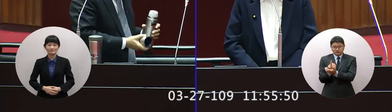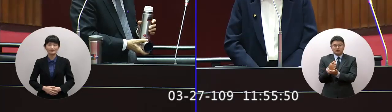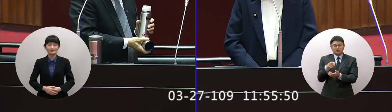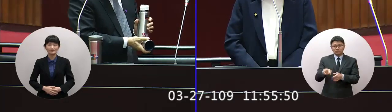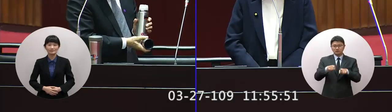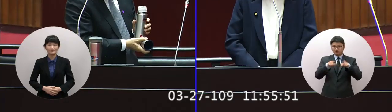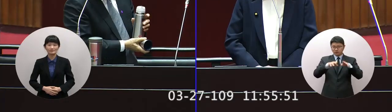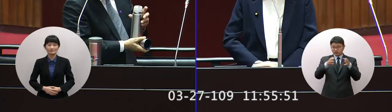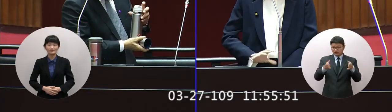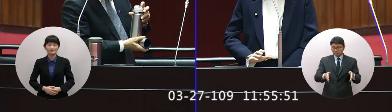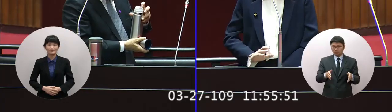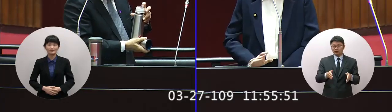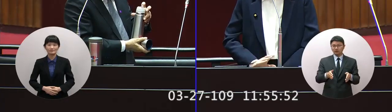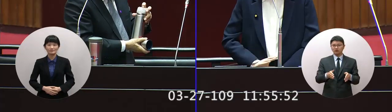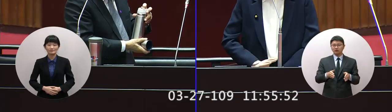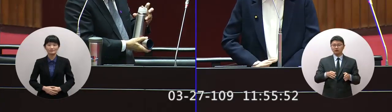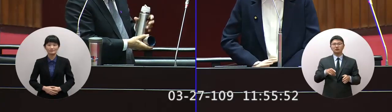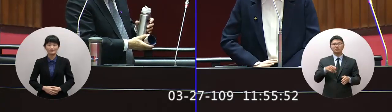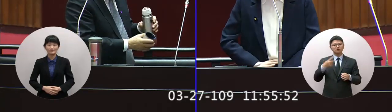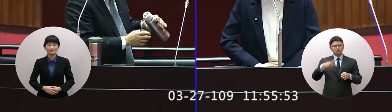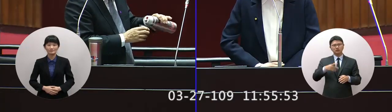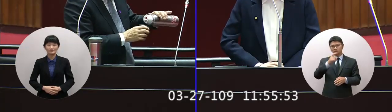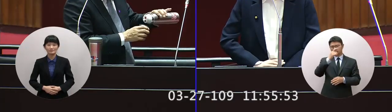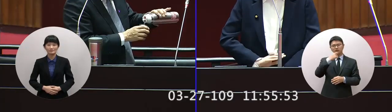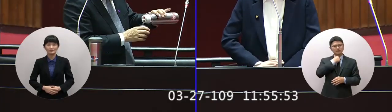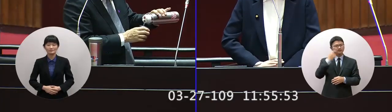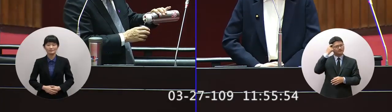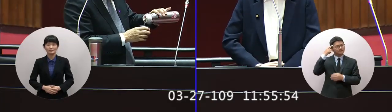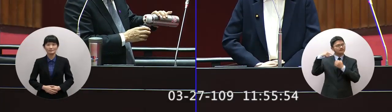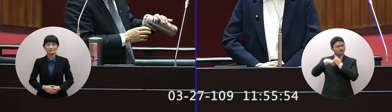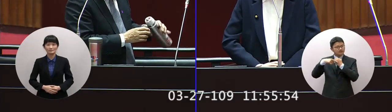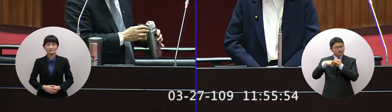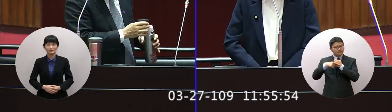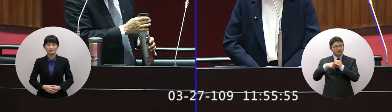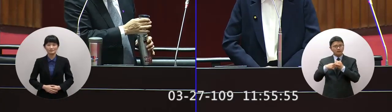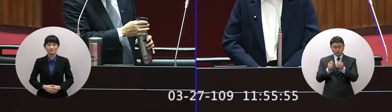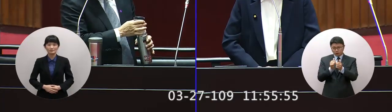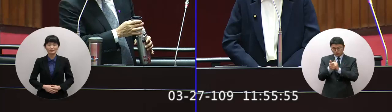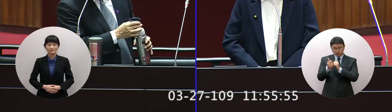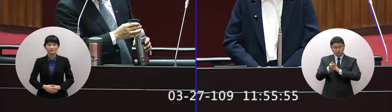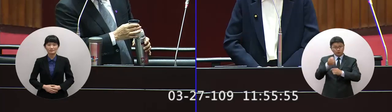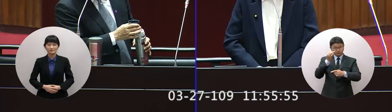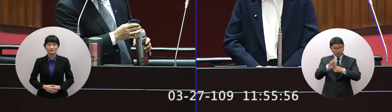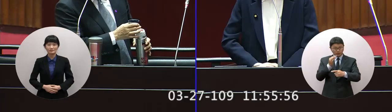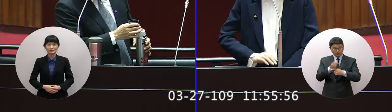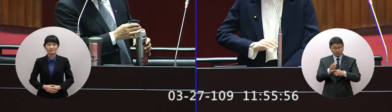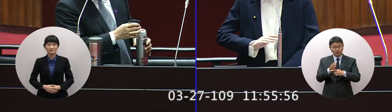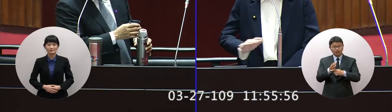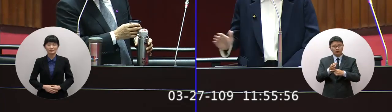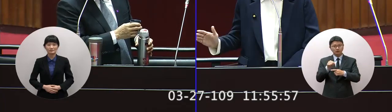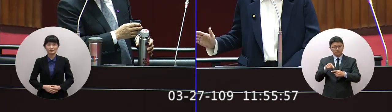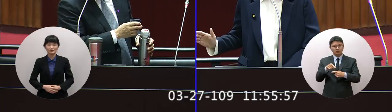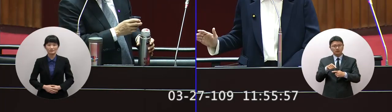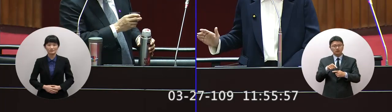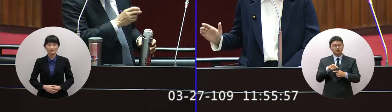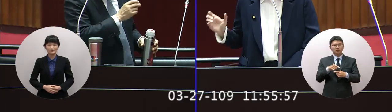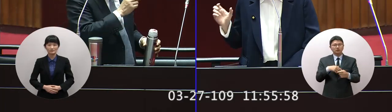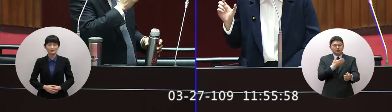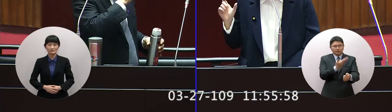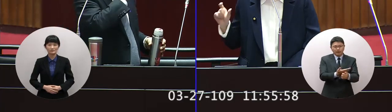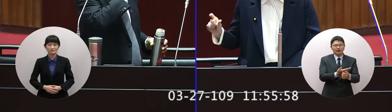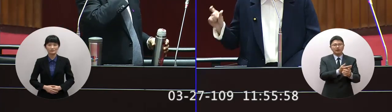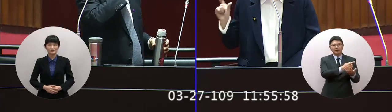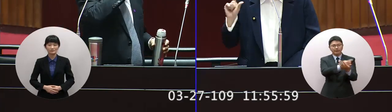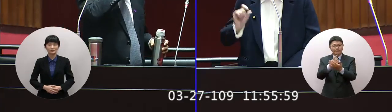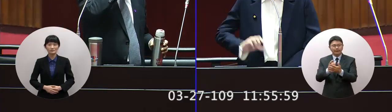展之外，我们也要尽量的想办法如何让这个减税的奖励来普及于大众，而